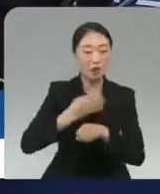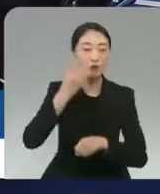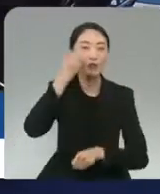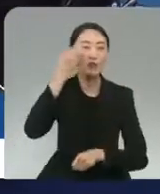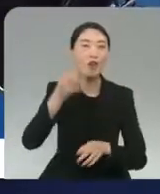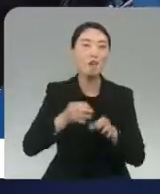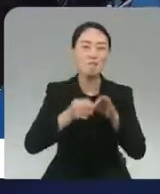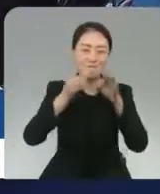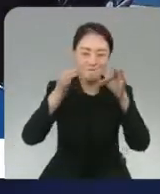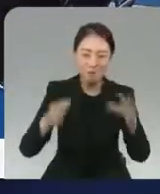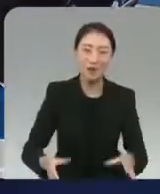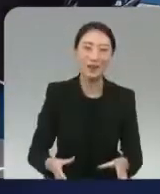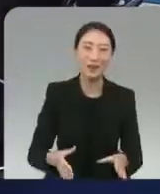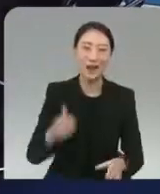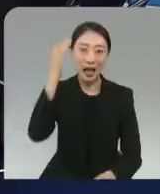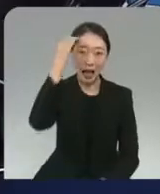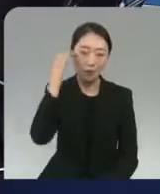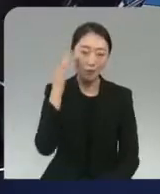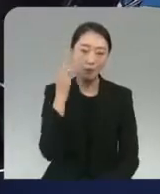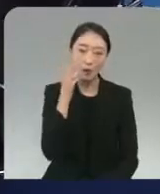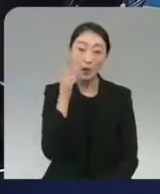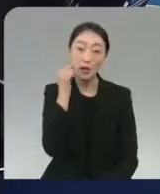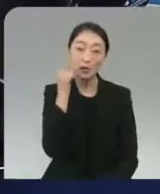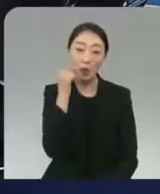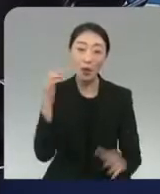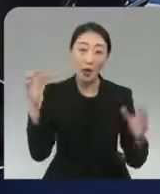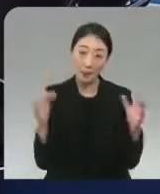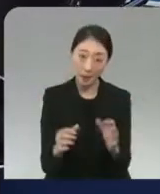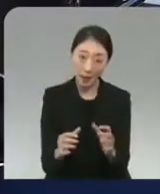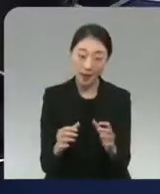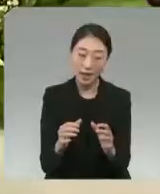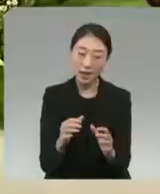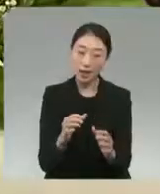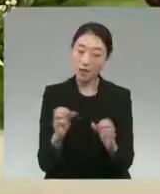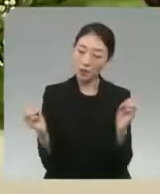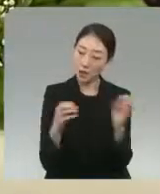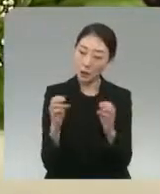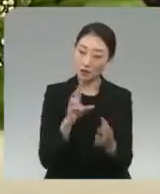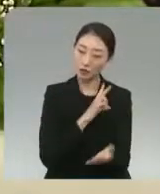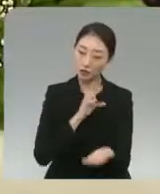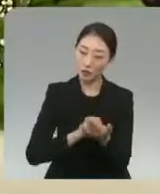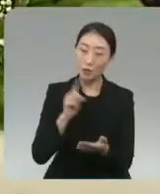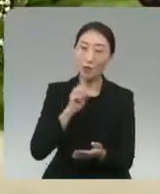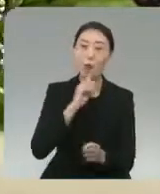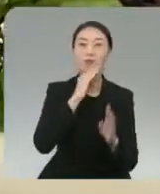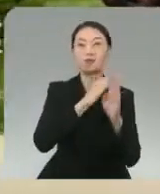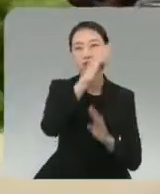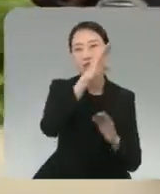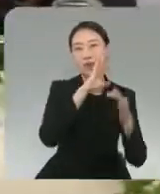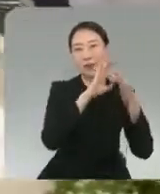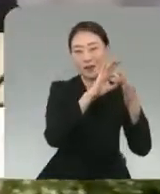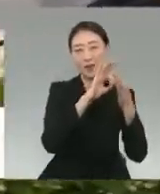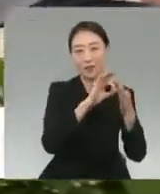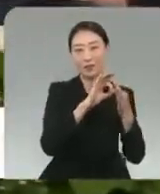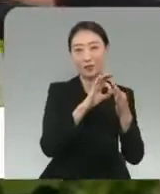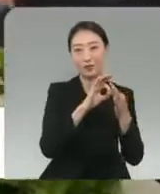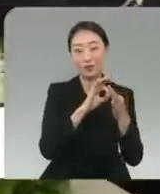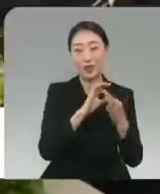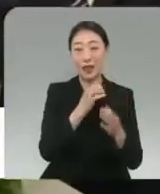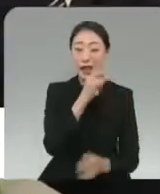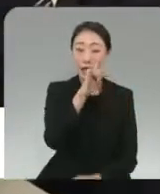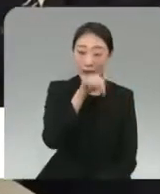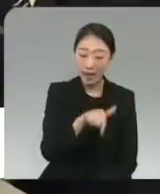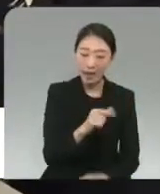кореи президент республики корея юнца гель президент сша джо байдена премьер-министр японии фумио